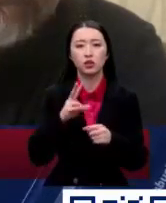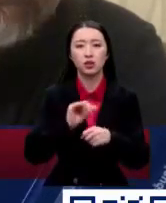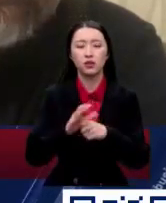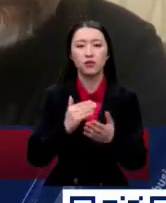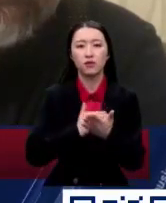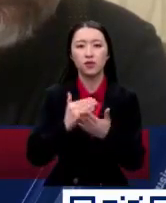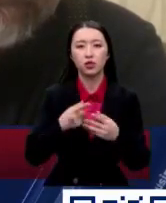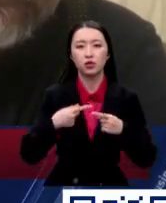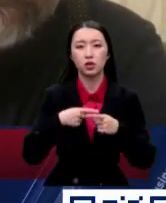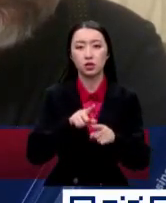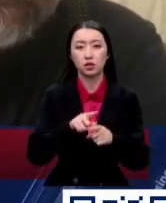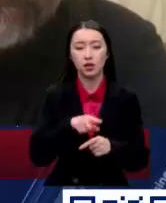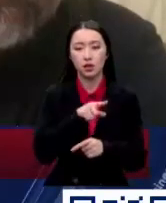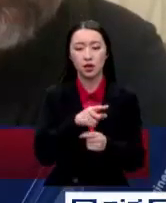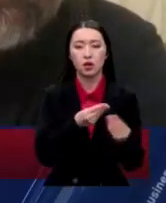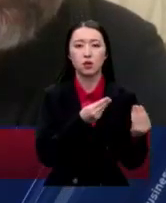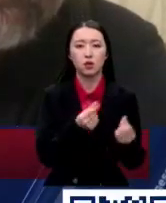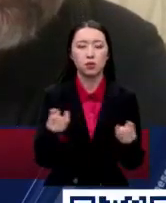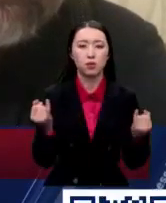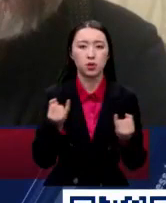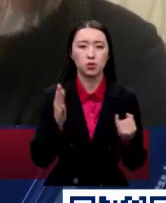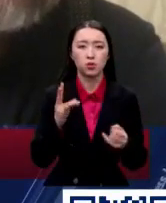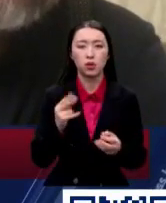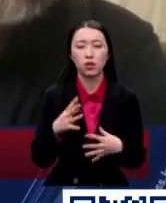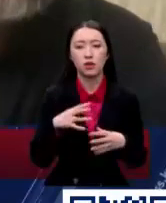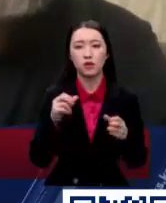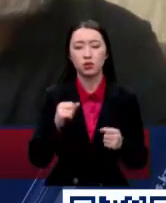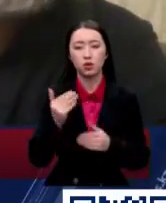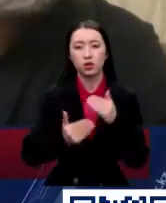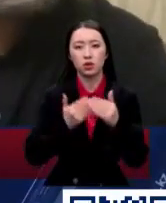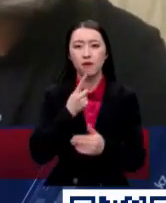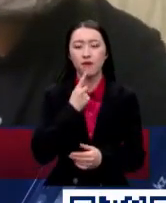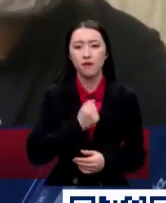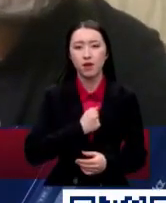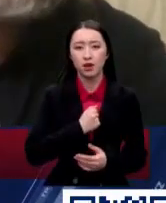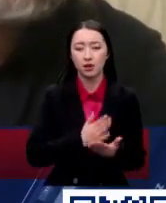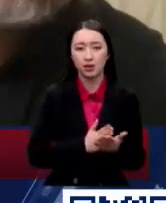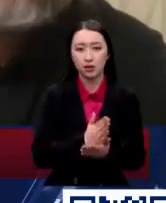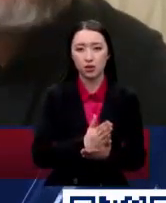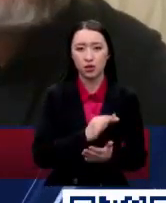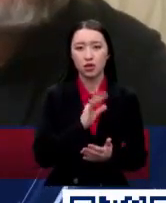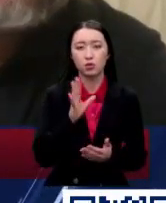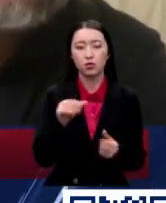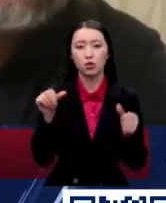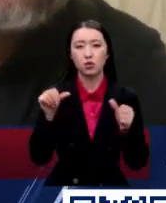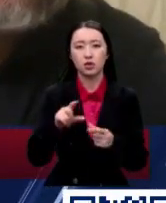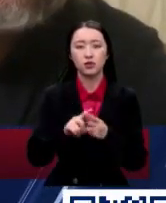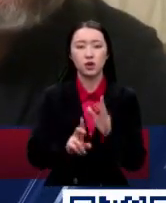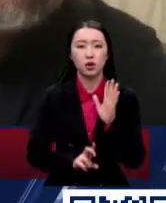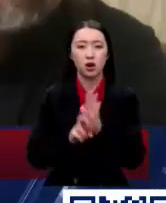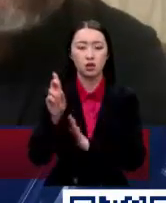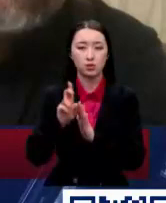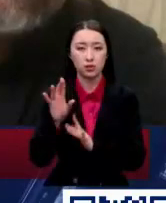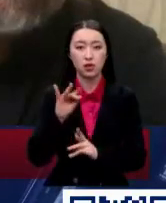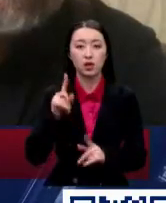продукции. Это, несомненно, негативно повлияет на возможность модернизации военной отрасли, нанесет урон космической отрасли и в